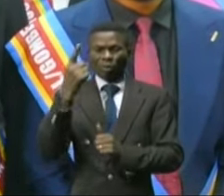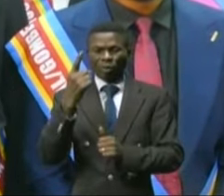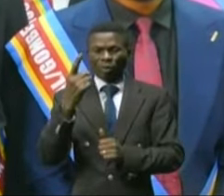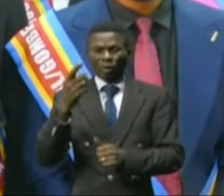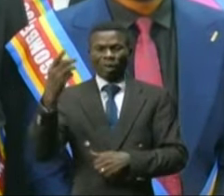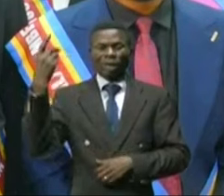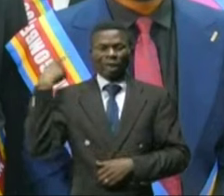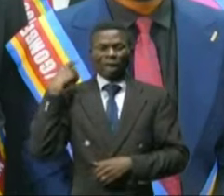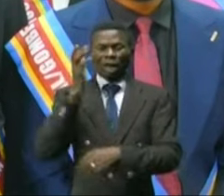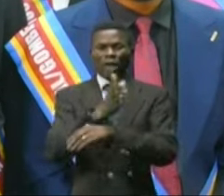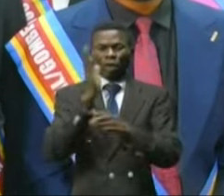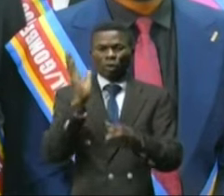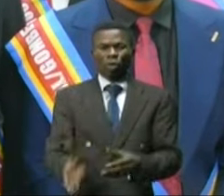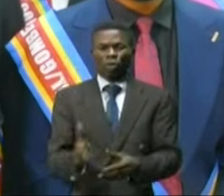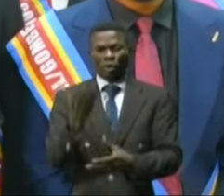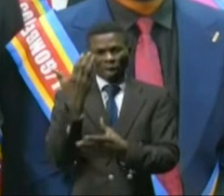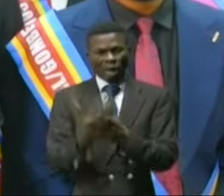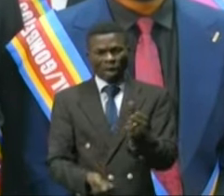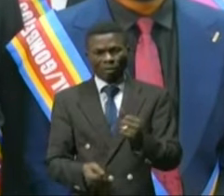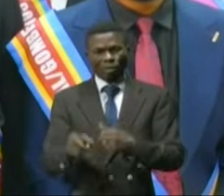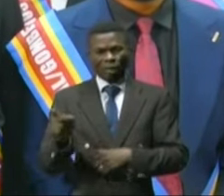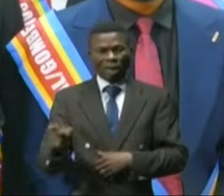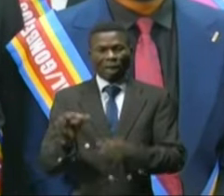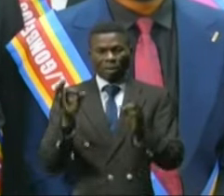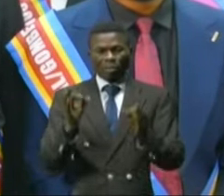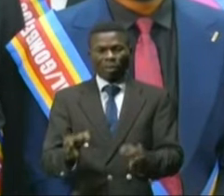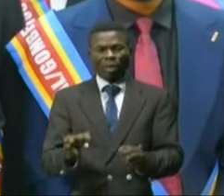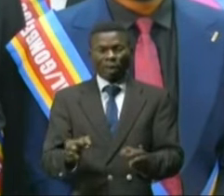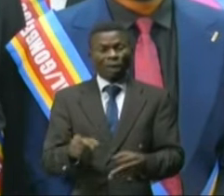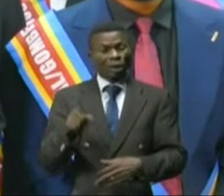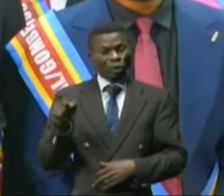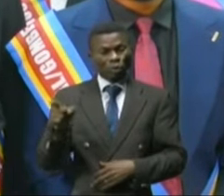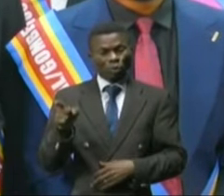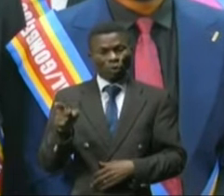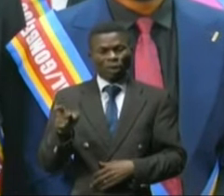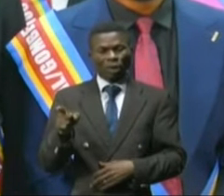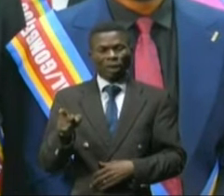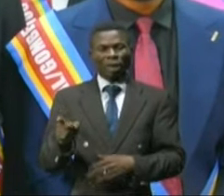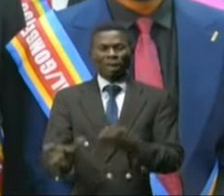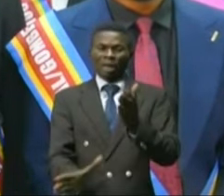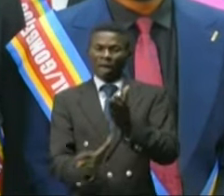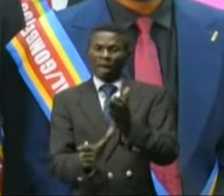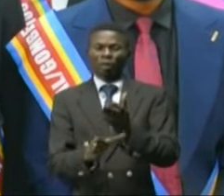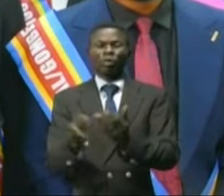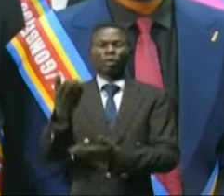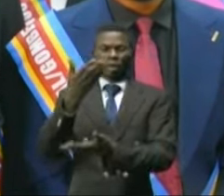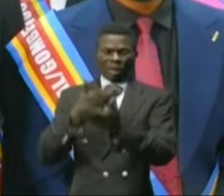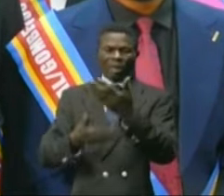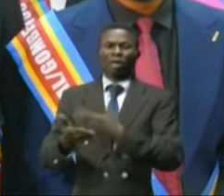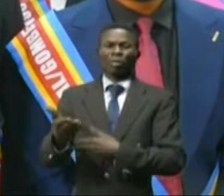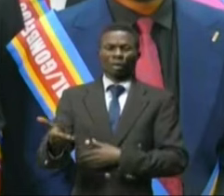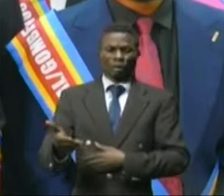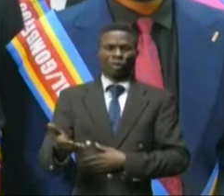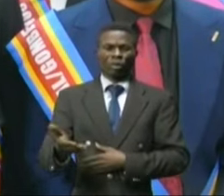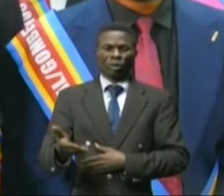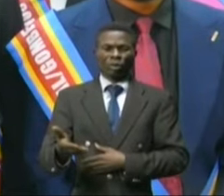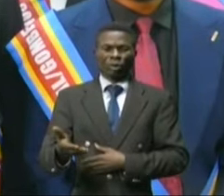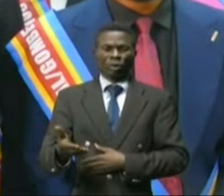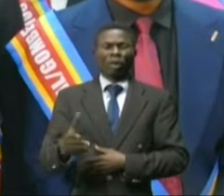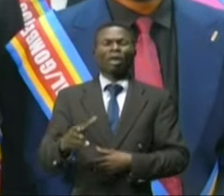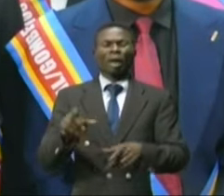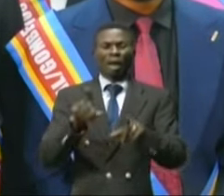honorable conseiller qui ne se présentait pas. Son premier suppléant a pris sa place, il a été